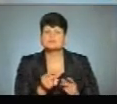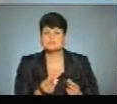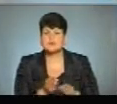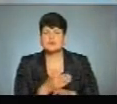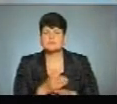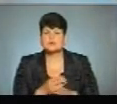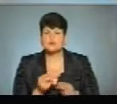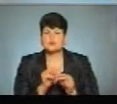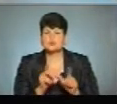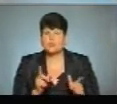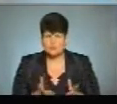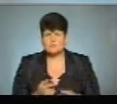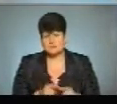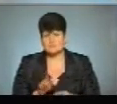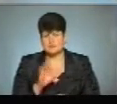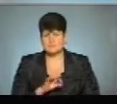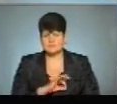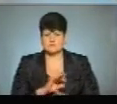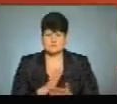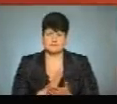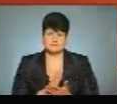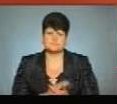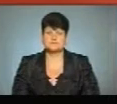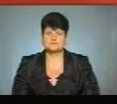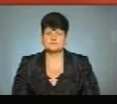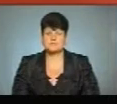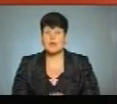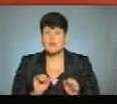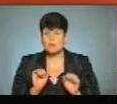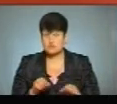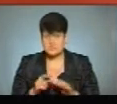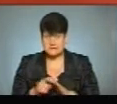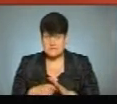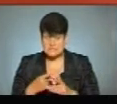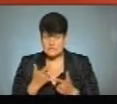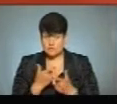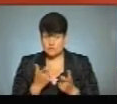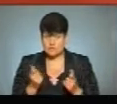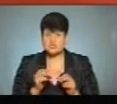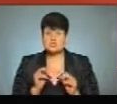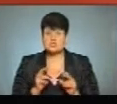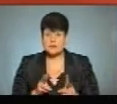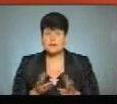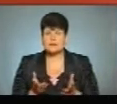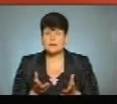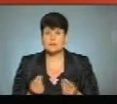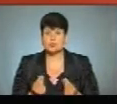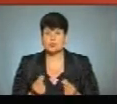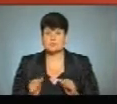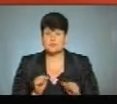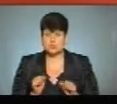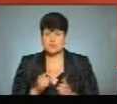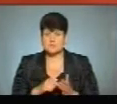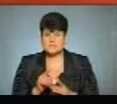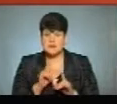закладах розподіляються. Тобто ми ці ресурси використовуємо зараз. Тобто можливість дізнатися інформацію, з чим, з якими коштами оперує міська